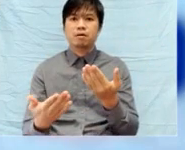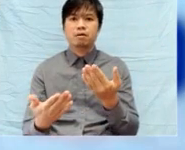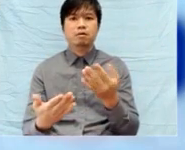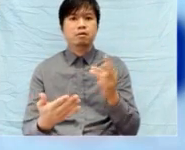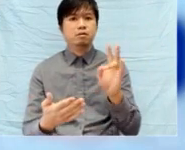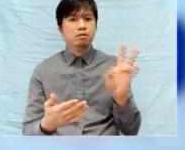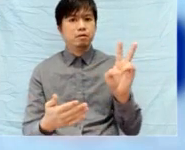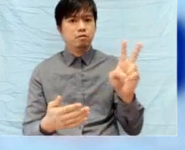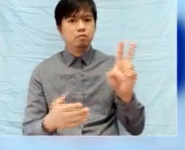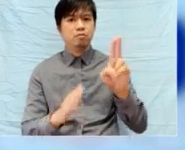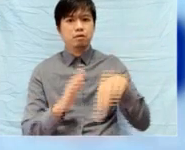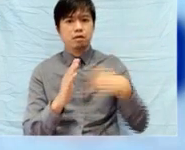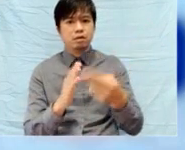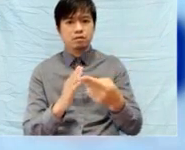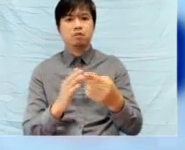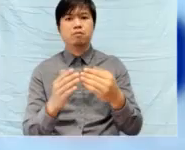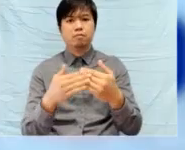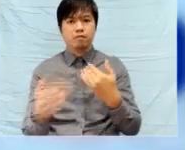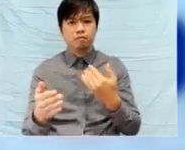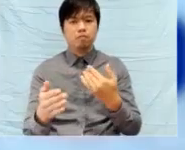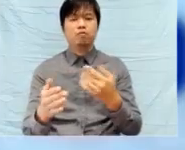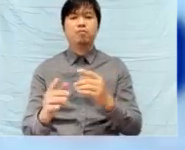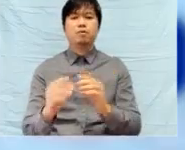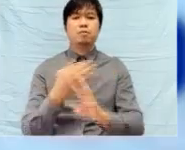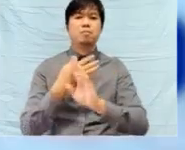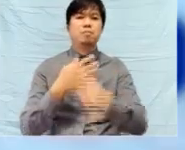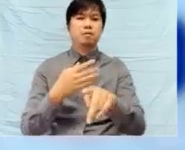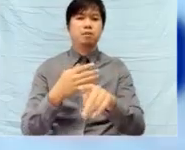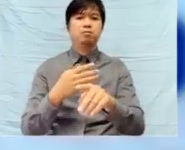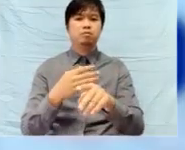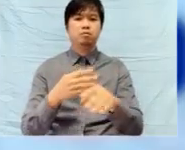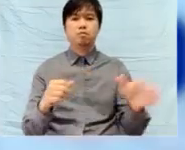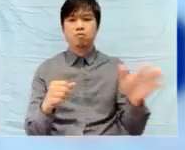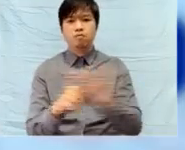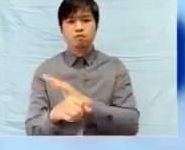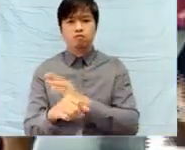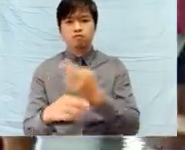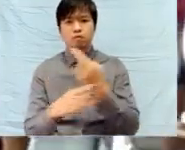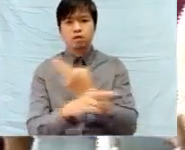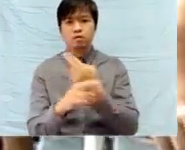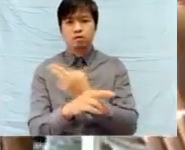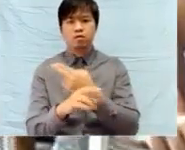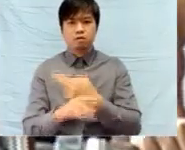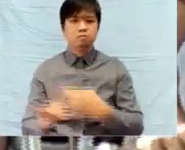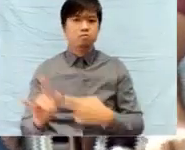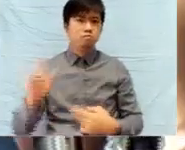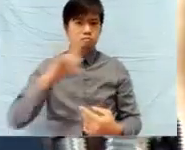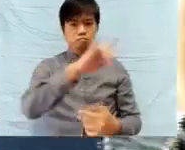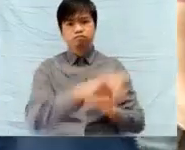hours before we can really go back to full regular operations.